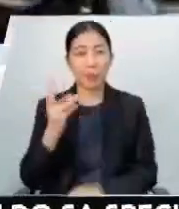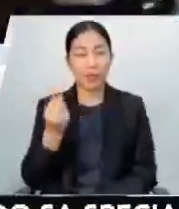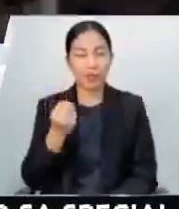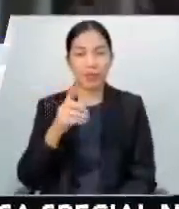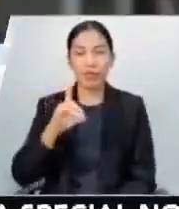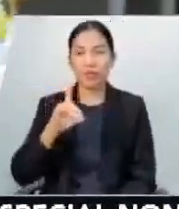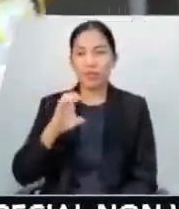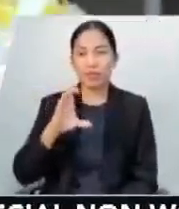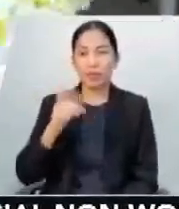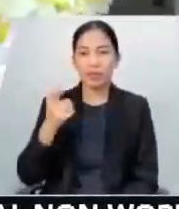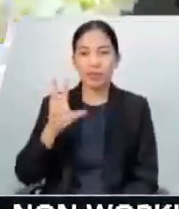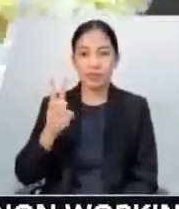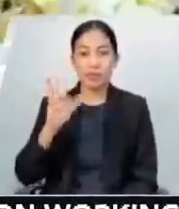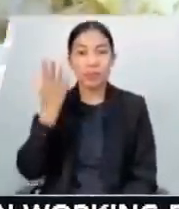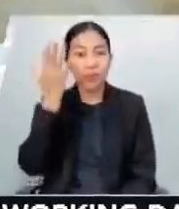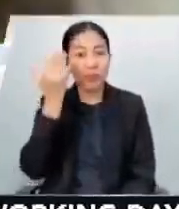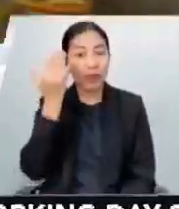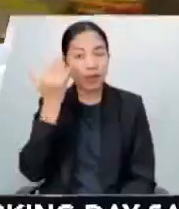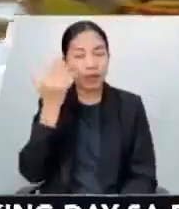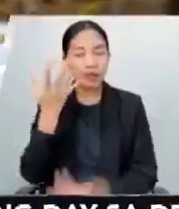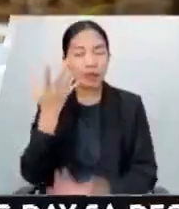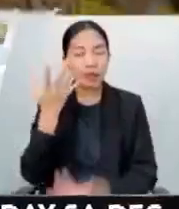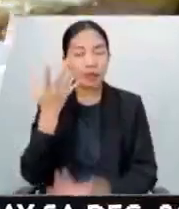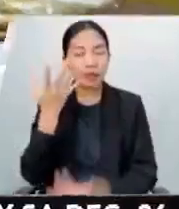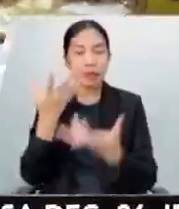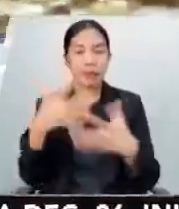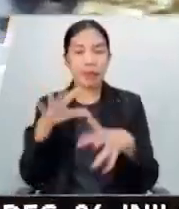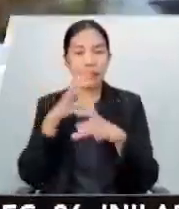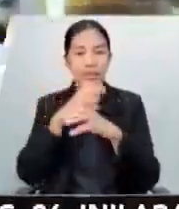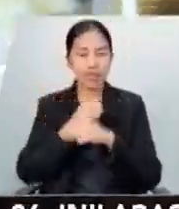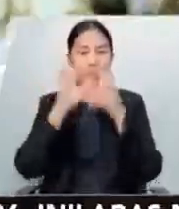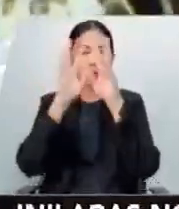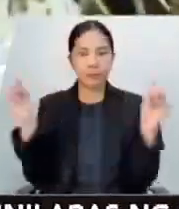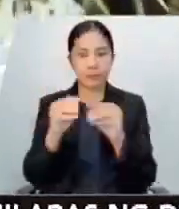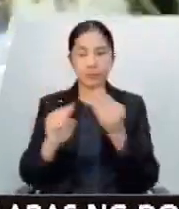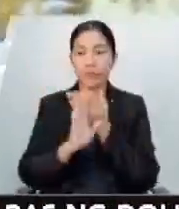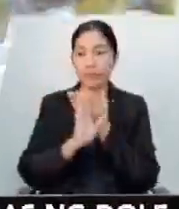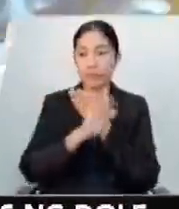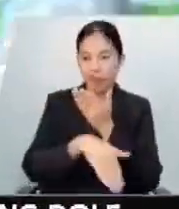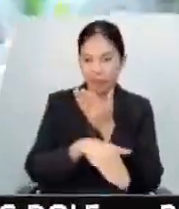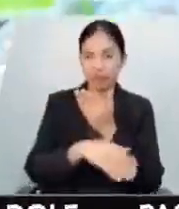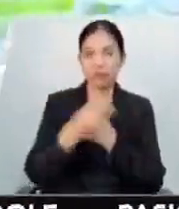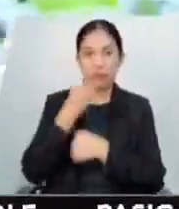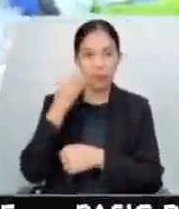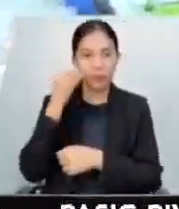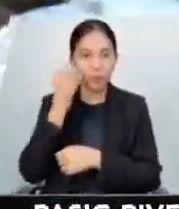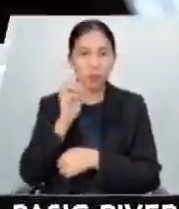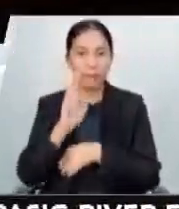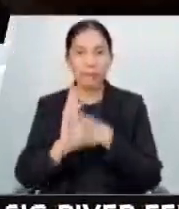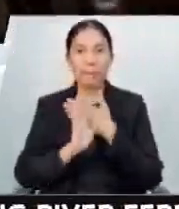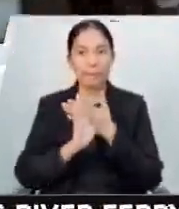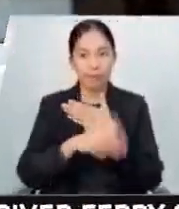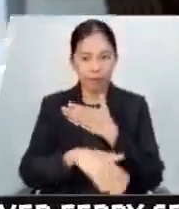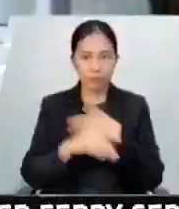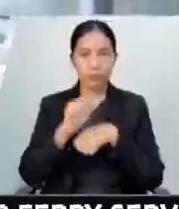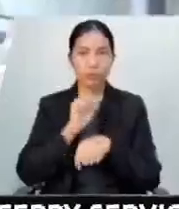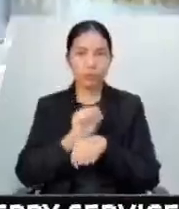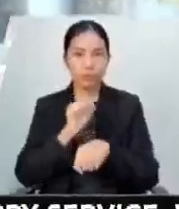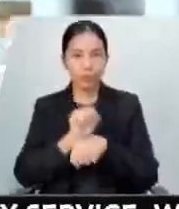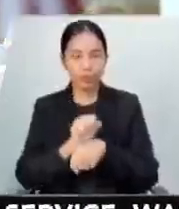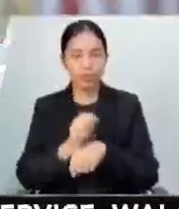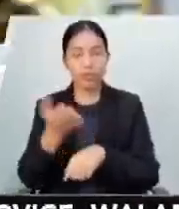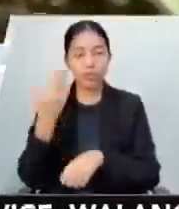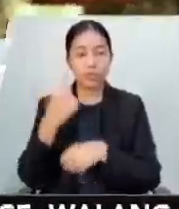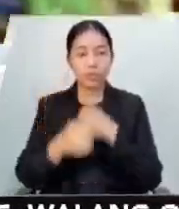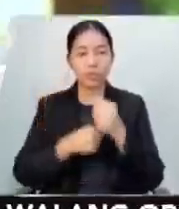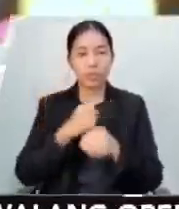na sa kanilang mga trabaho. Nung last year, December 26 din, 2023, ay nakapagtala sila ng 191,000 ng mga